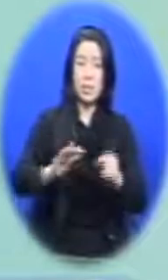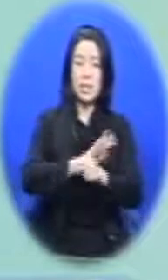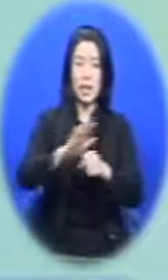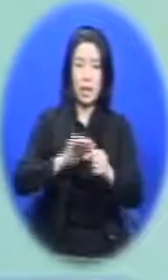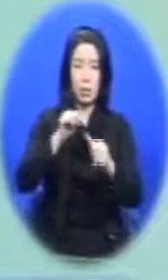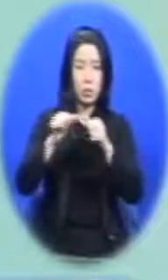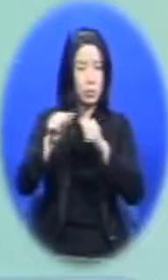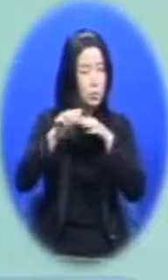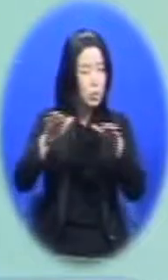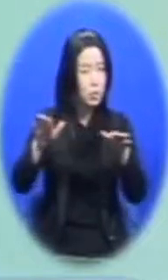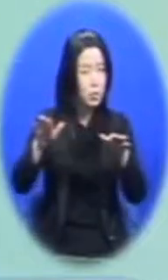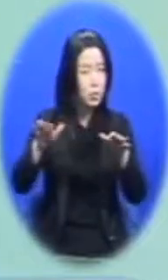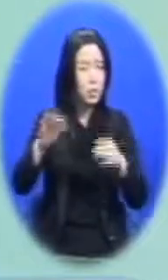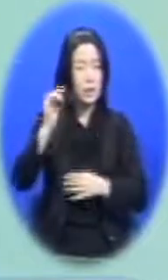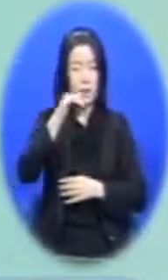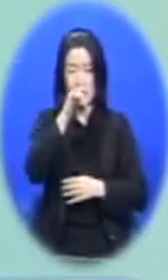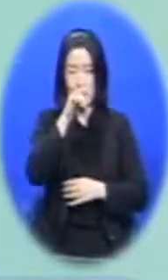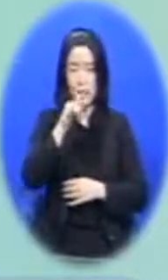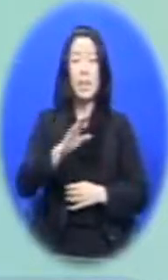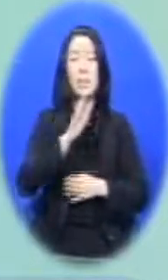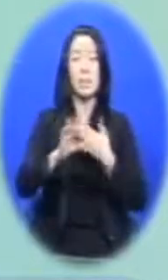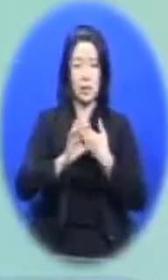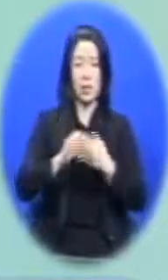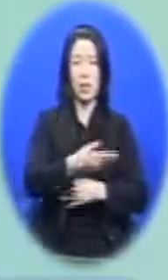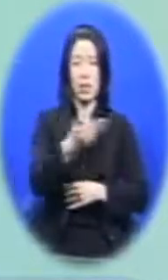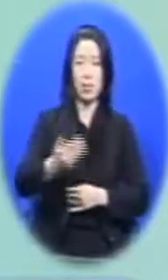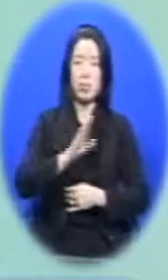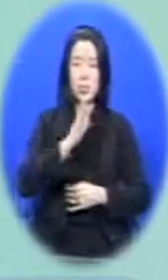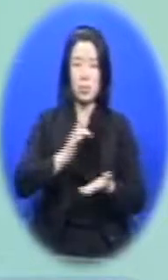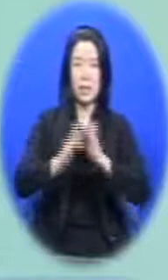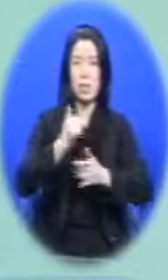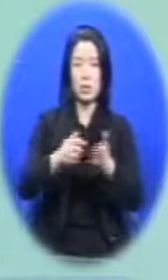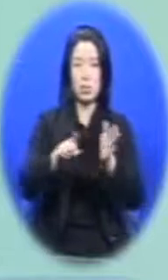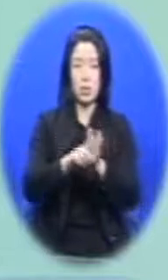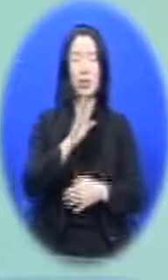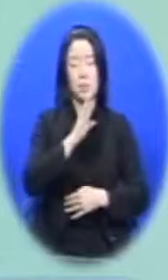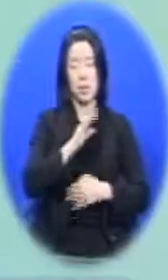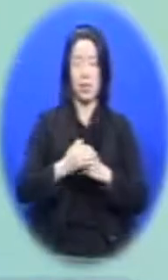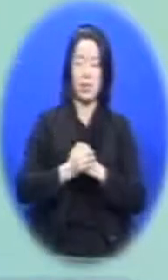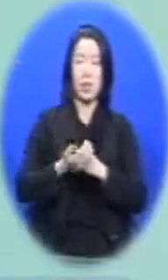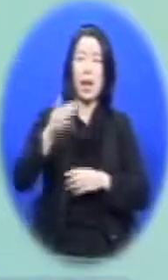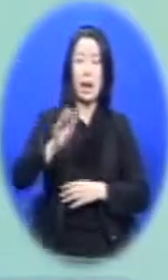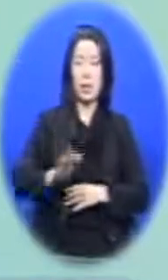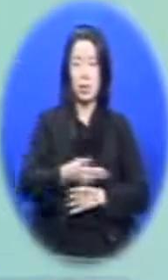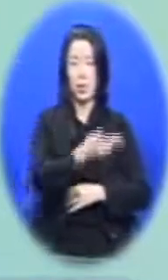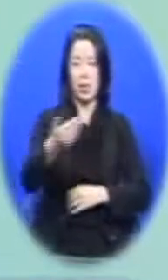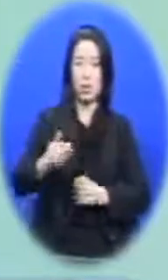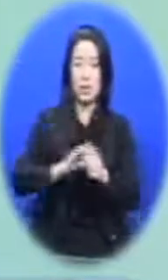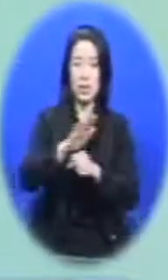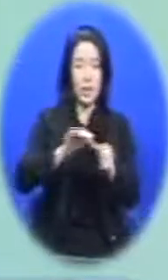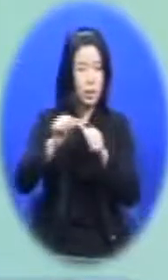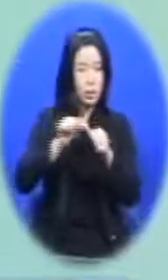사랑으로 소문났는지 그러면 여러분이 정말 예수를 믿은 겁니다. 그러나 여러분이